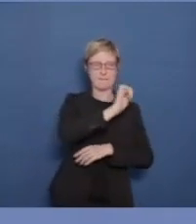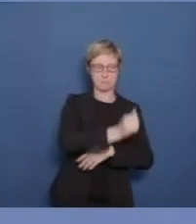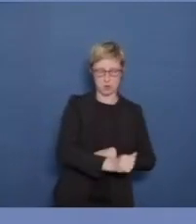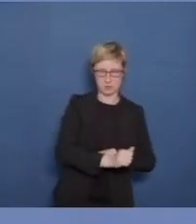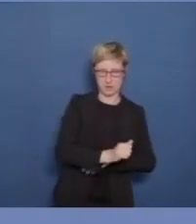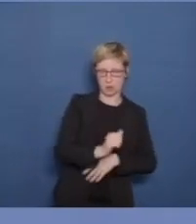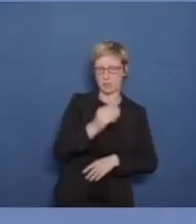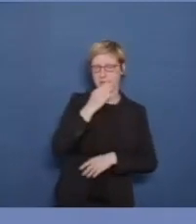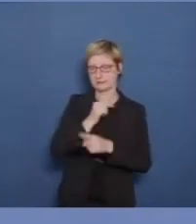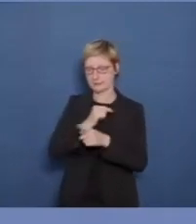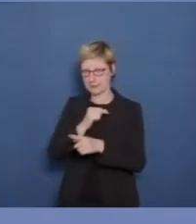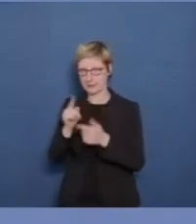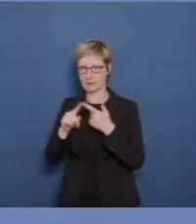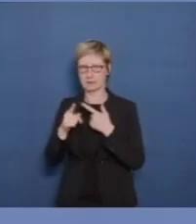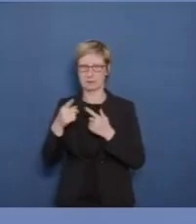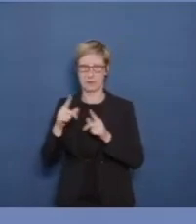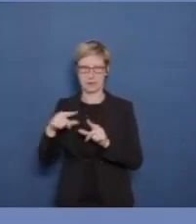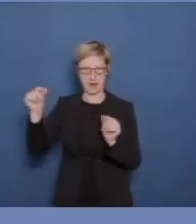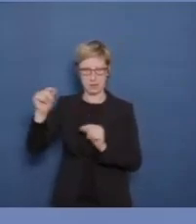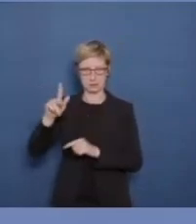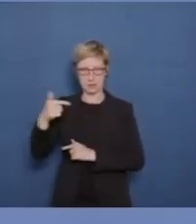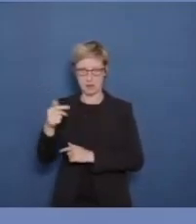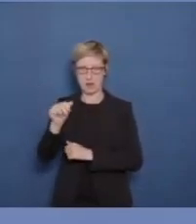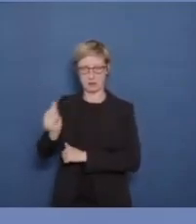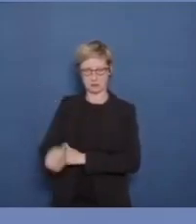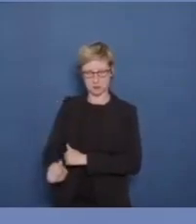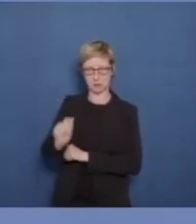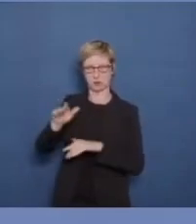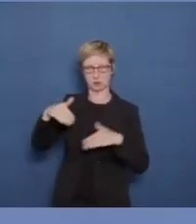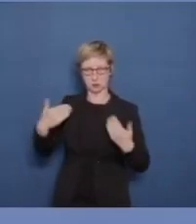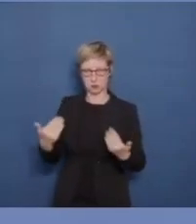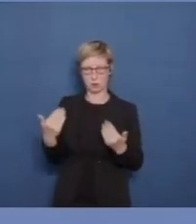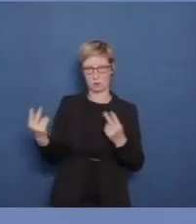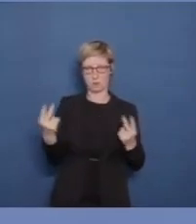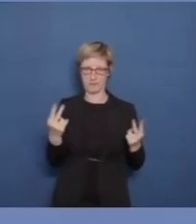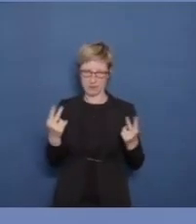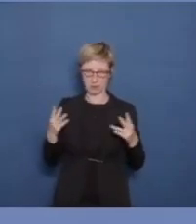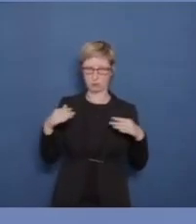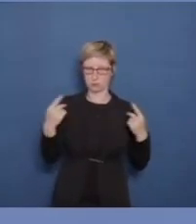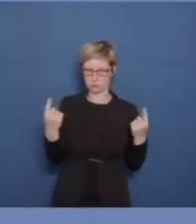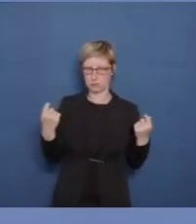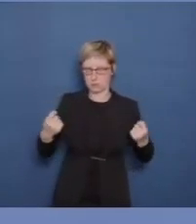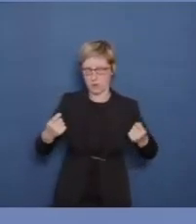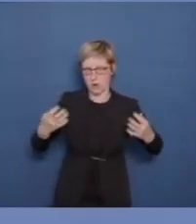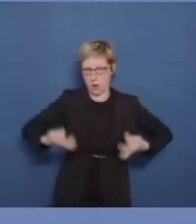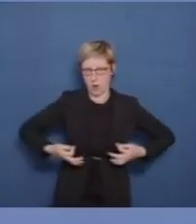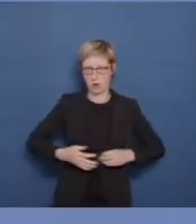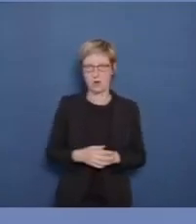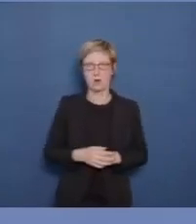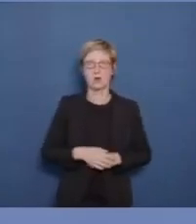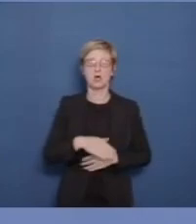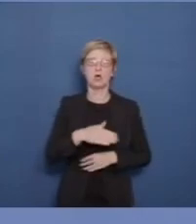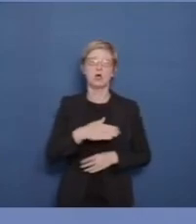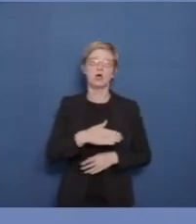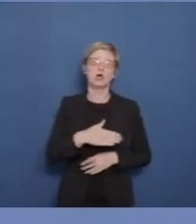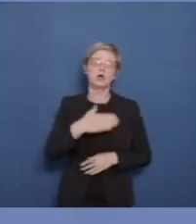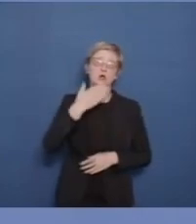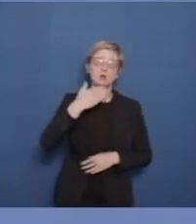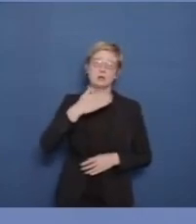in Israel und in Gaza. Was in den letzten Tagen an Judenhass, an antisemitischen Beschimpfungen zu hören war, ist